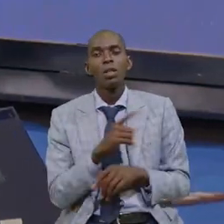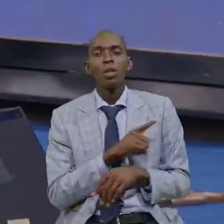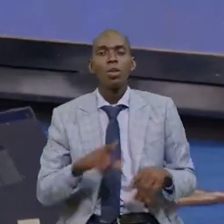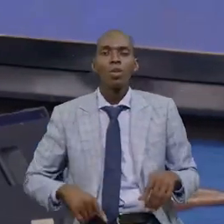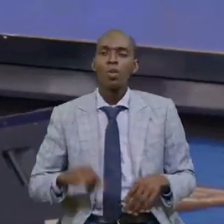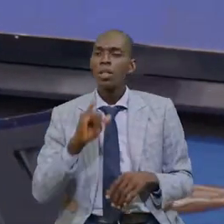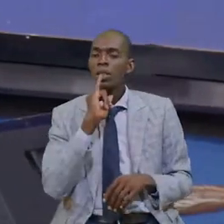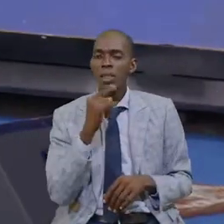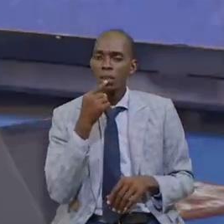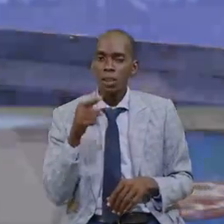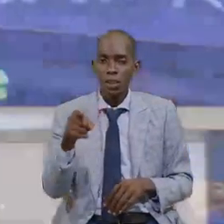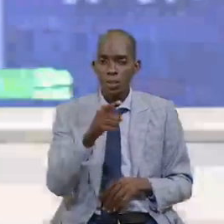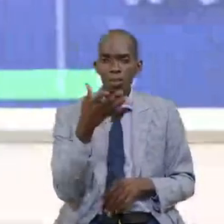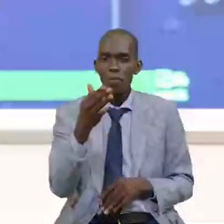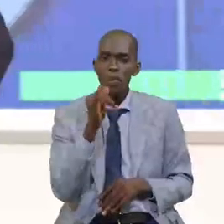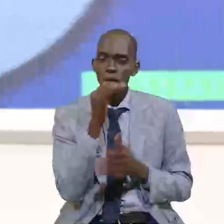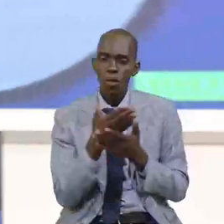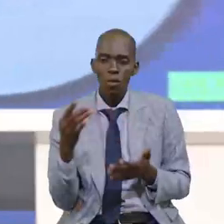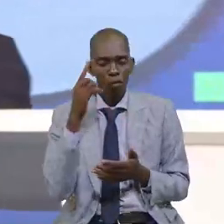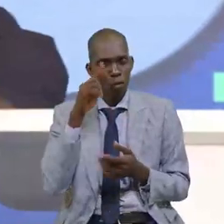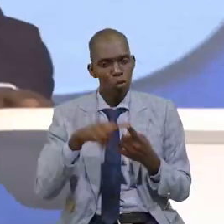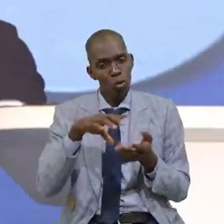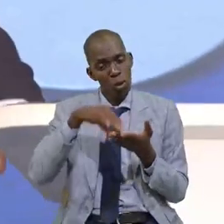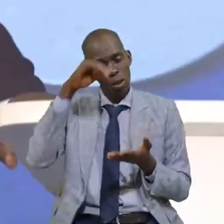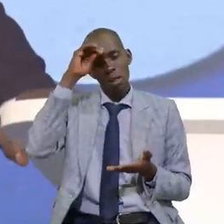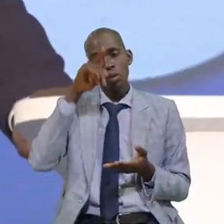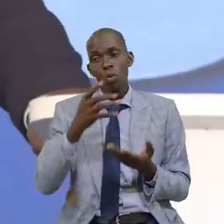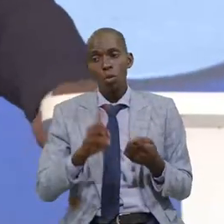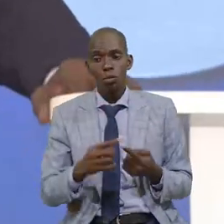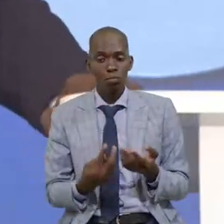il y a quelque chose que tu dois apprendre. Il y a quelque chose que tu dois apprendre.